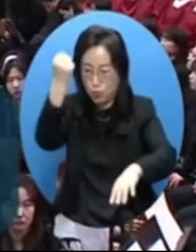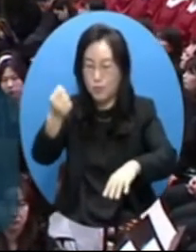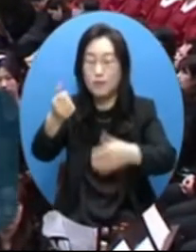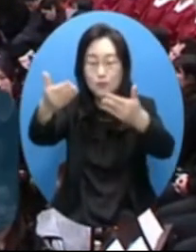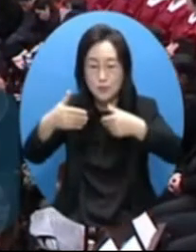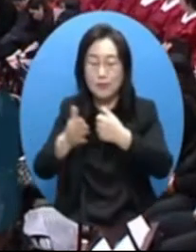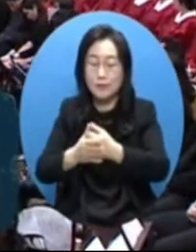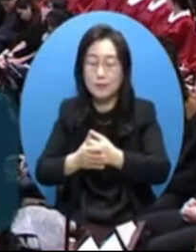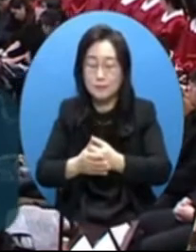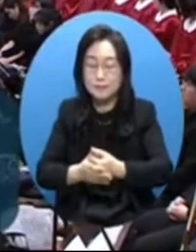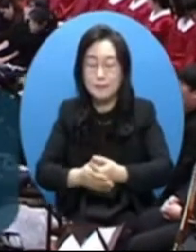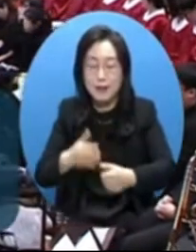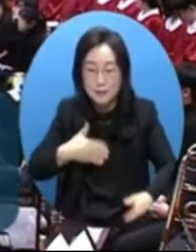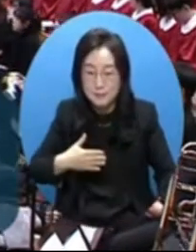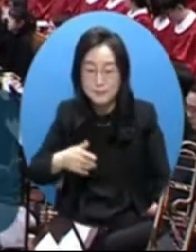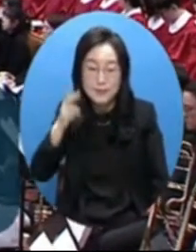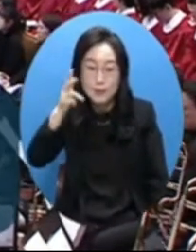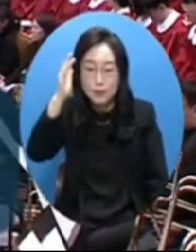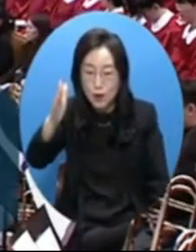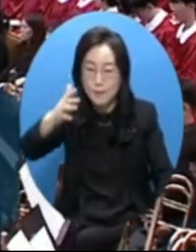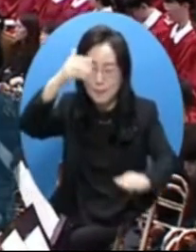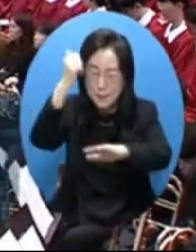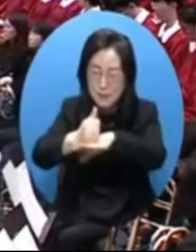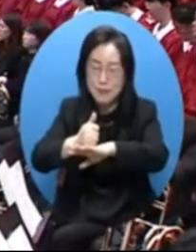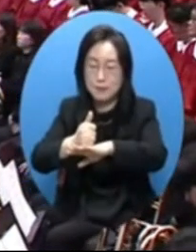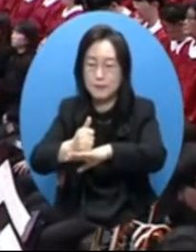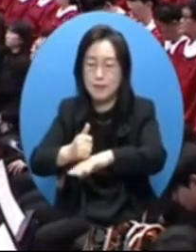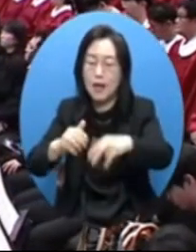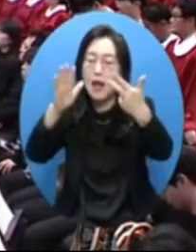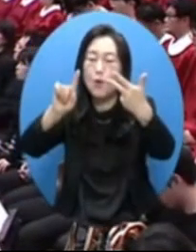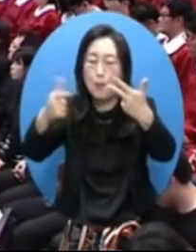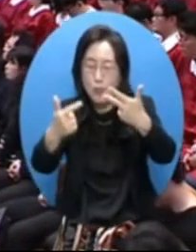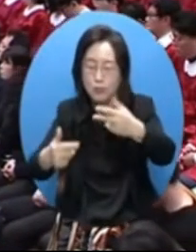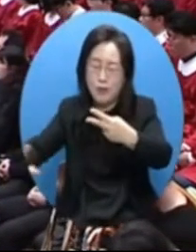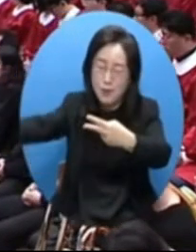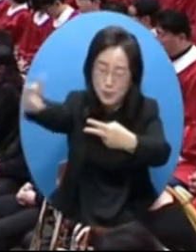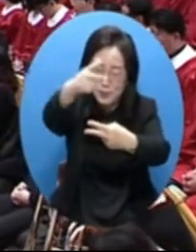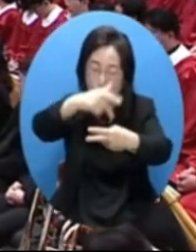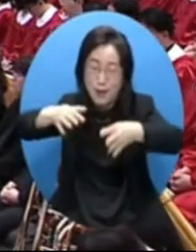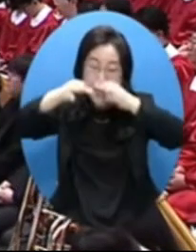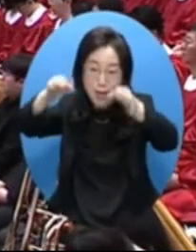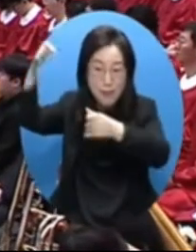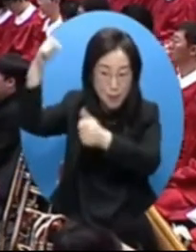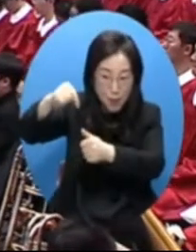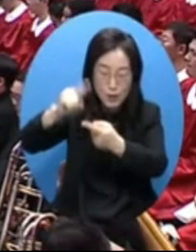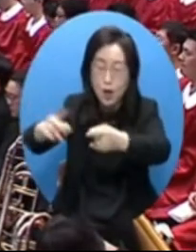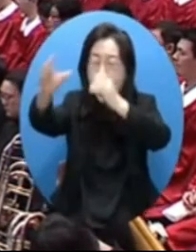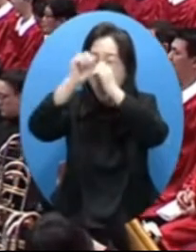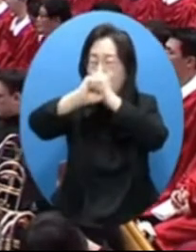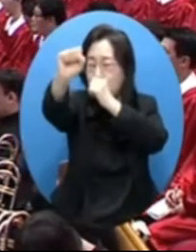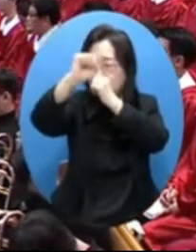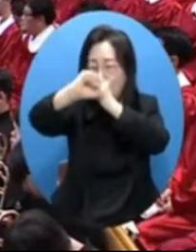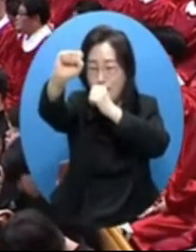일주일 동안 그 성을 돌고 마지막 날 일곱 번째 돌아오고 나서 외치라 할 때